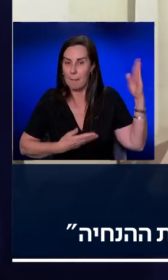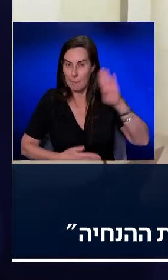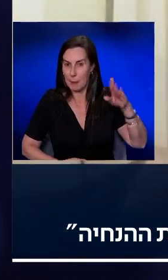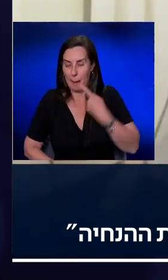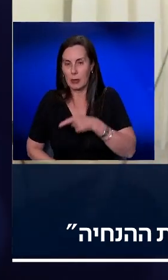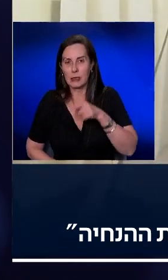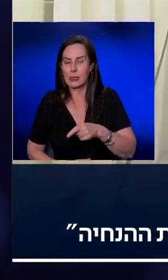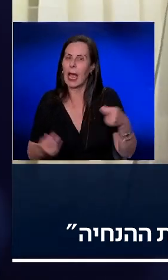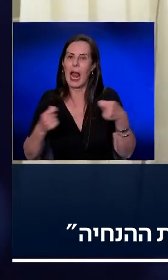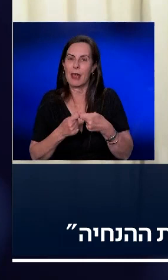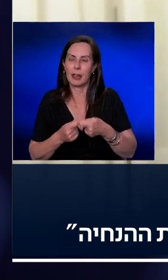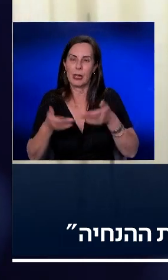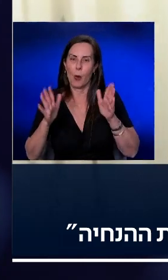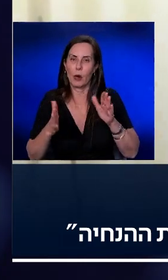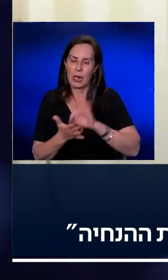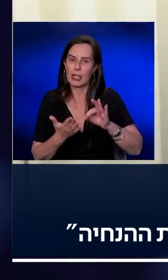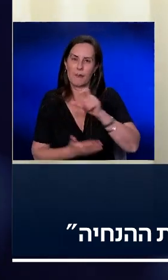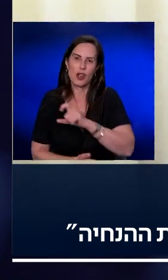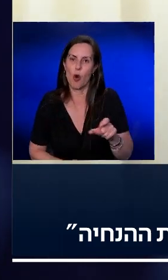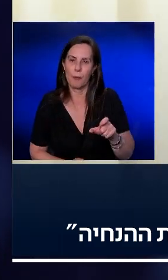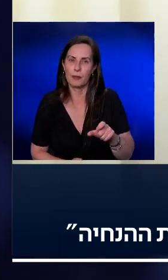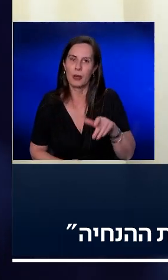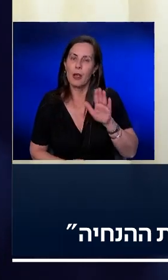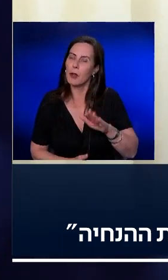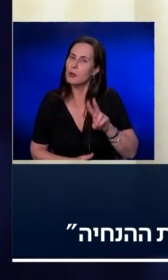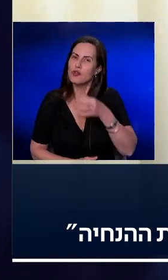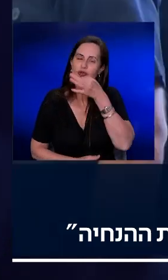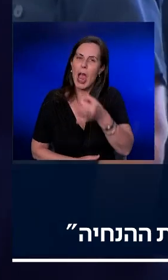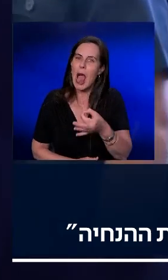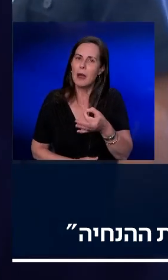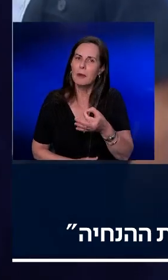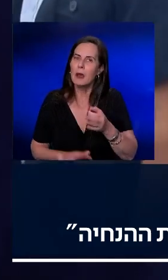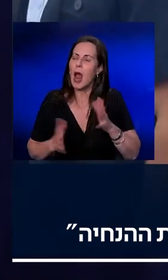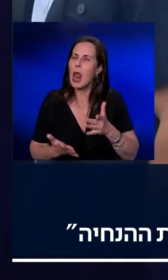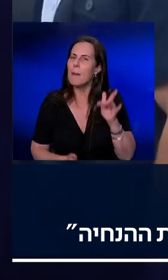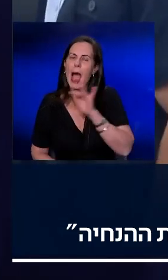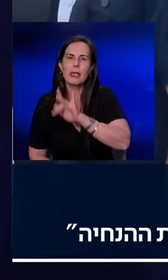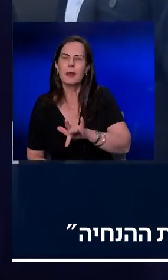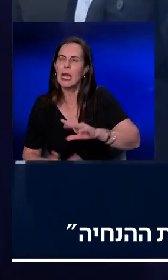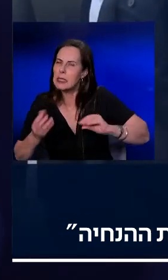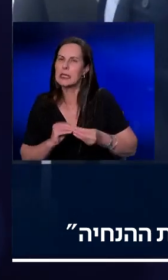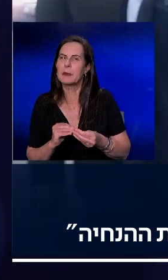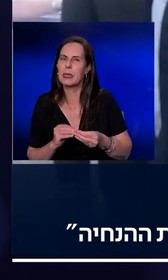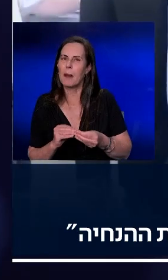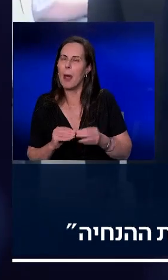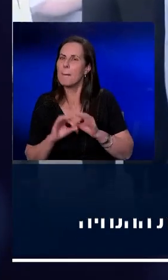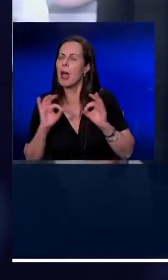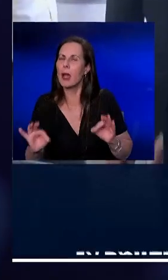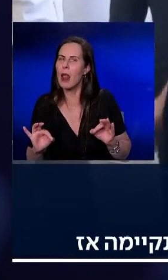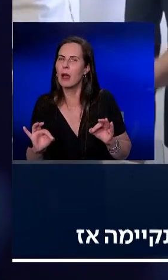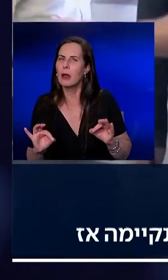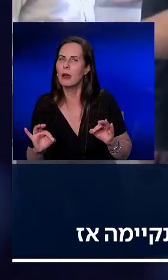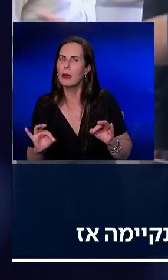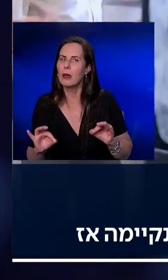זה רלוונטי מאוד לכתב האישום. וגם עולה השאלה, מיכל, למה התביעה צמצמה כל כך מלכתחילה את